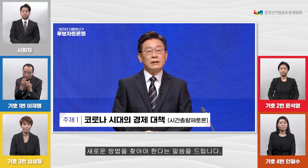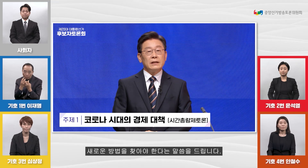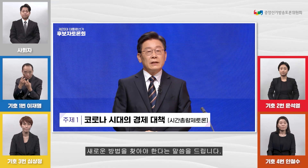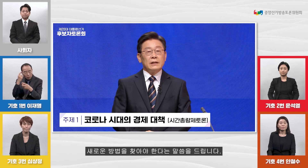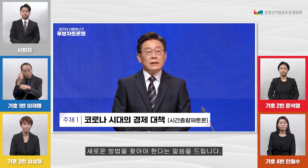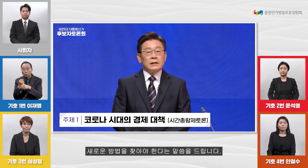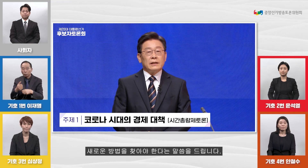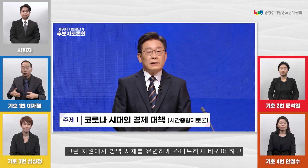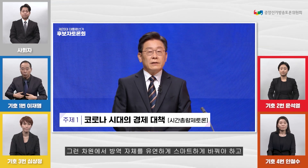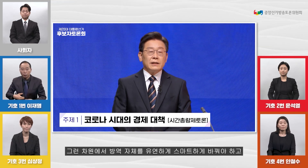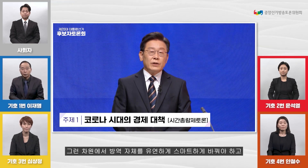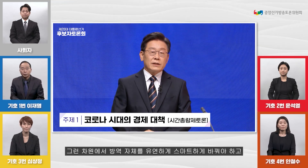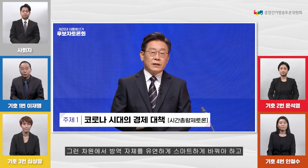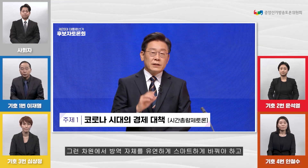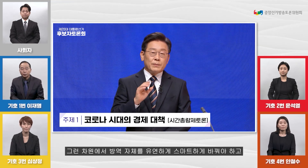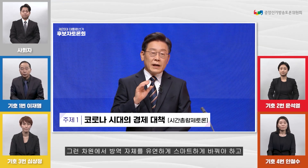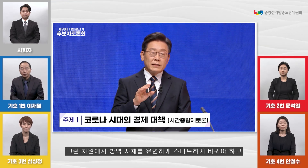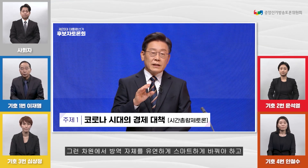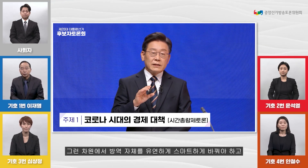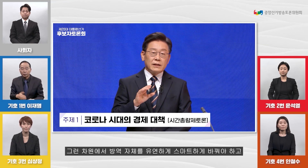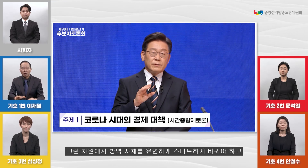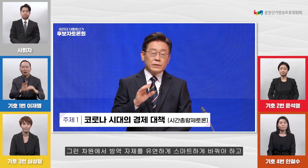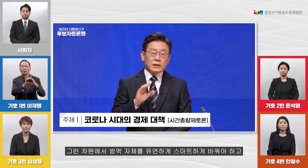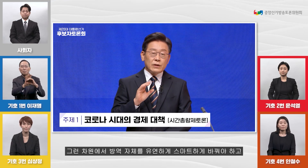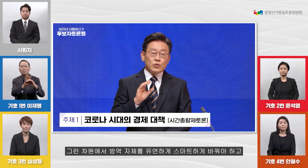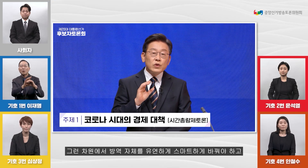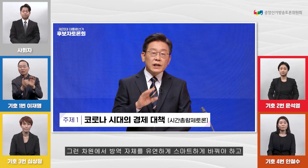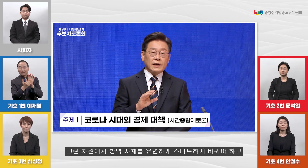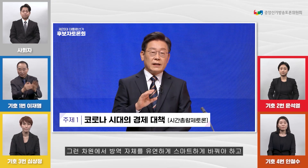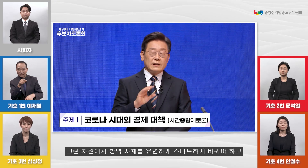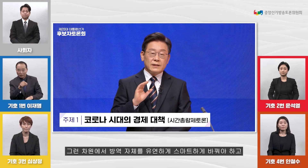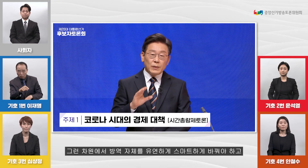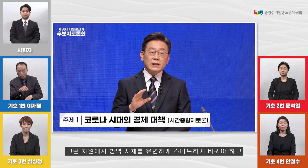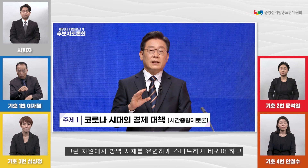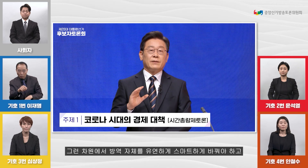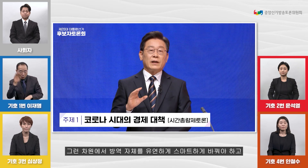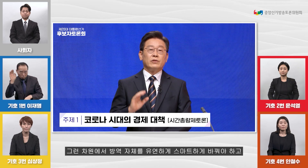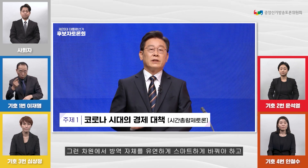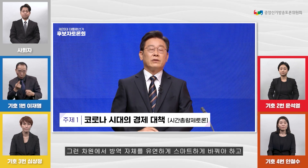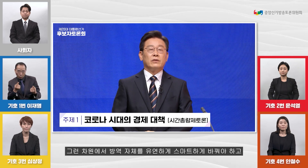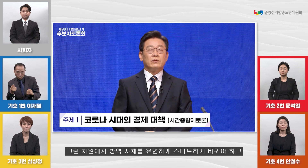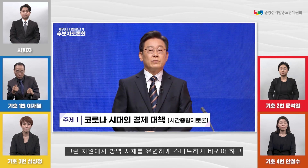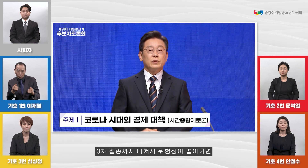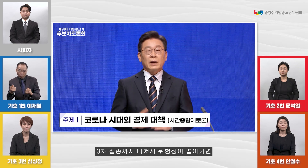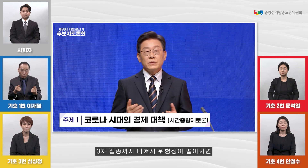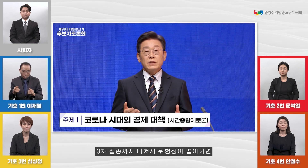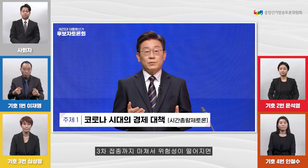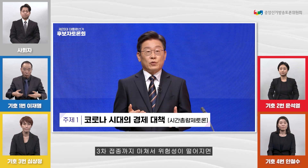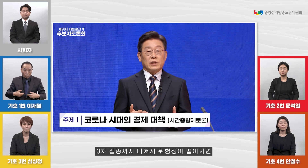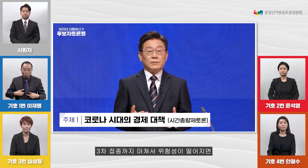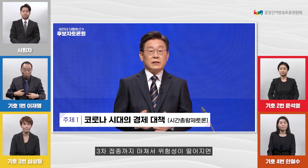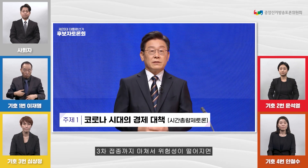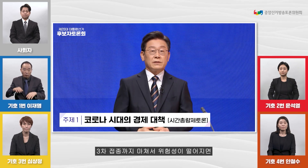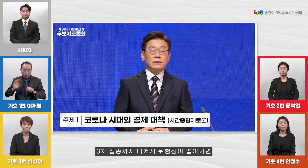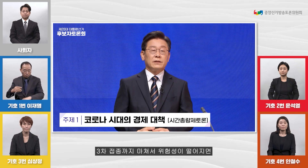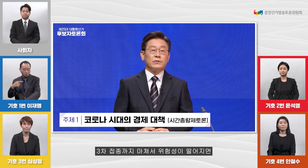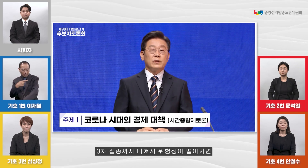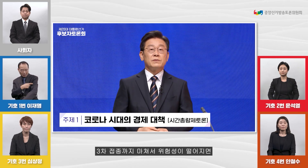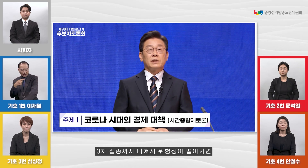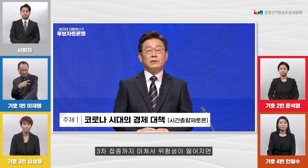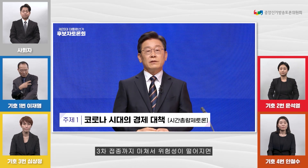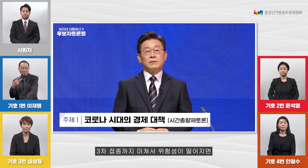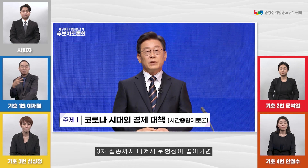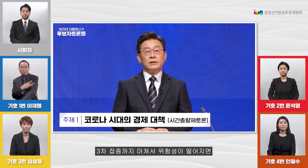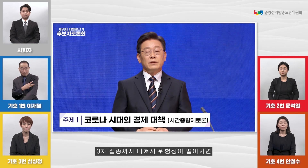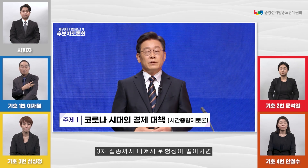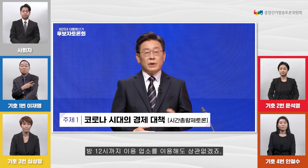드립니다. 그런 차원에서 이 방역 자체를 유연하게 스마트하게 바꿔야 되고, 뭐 3차 접종까지 맞춰서